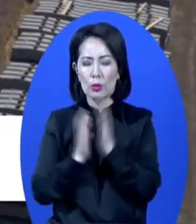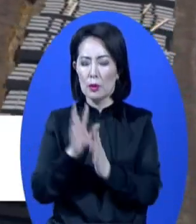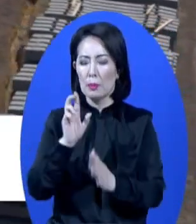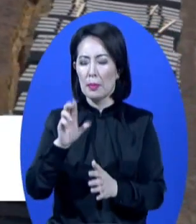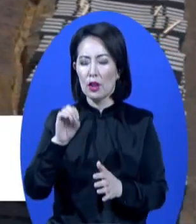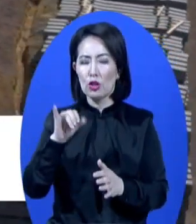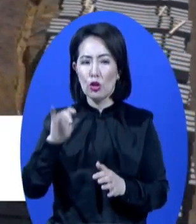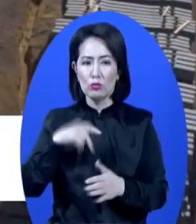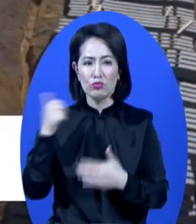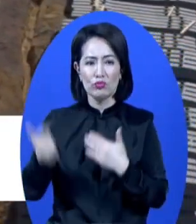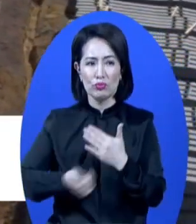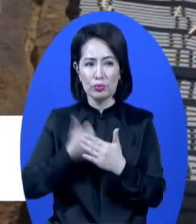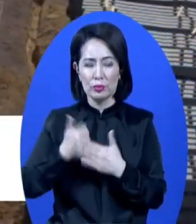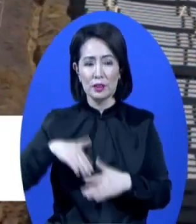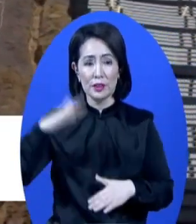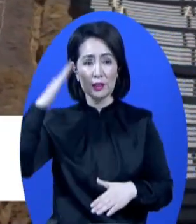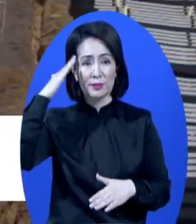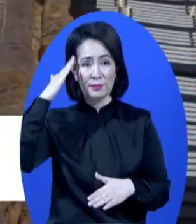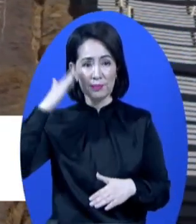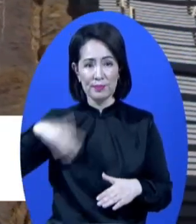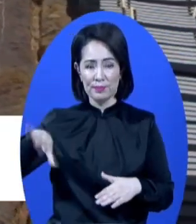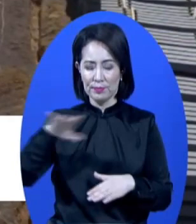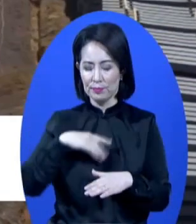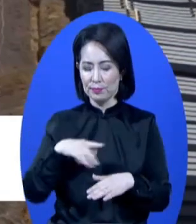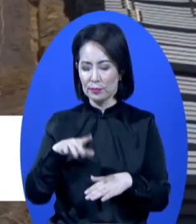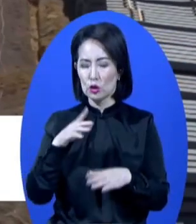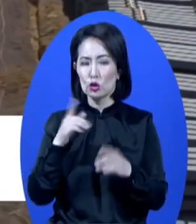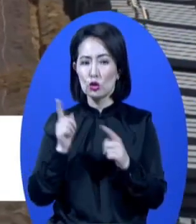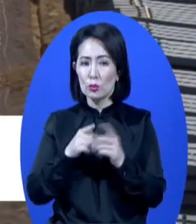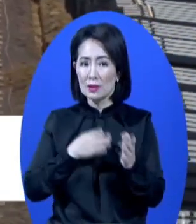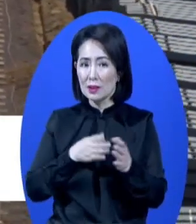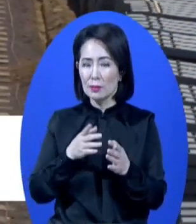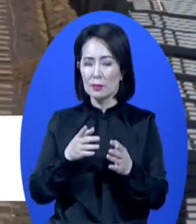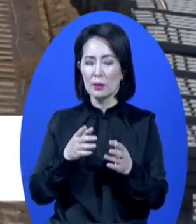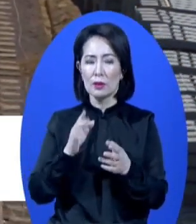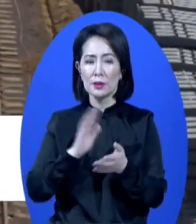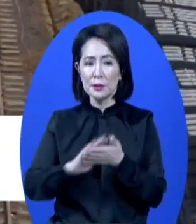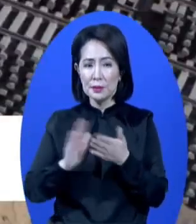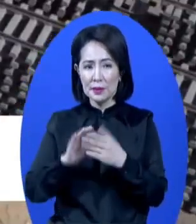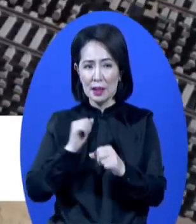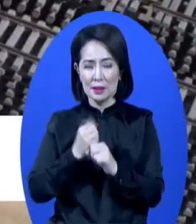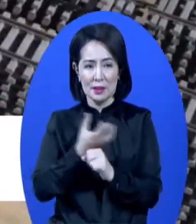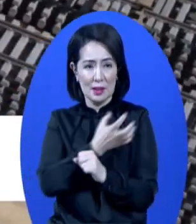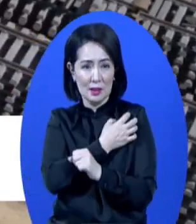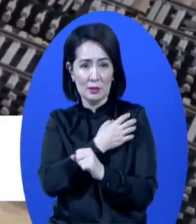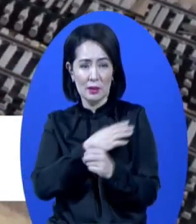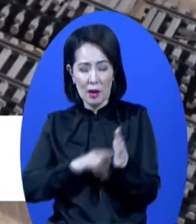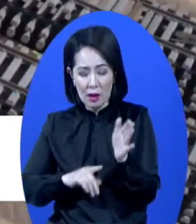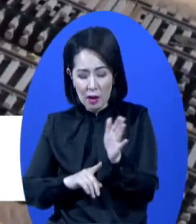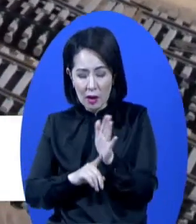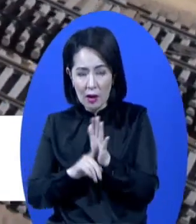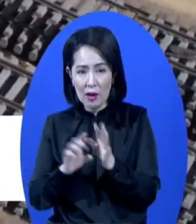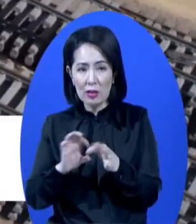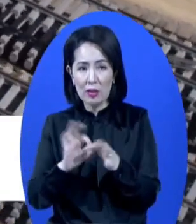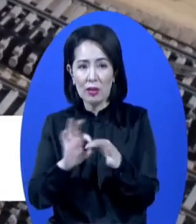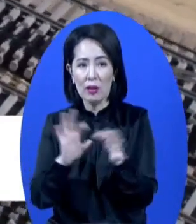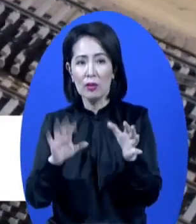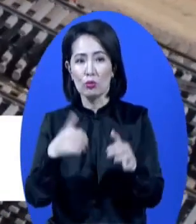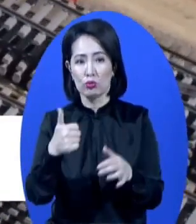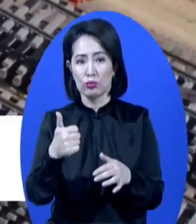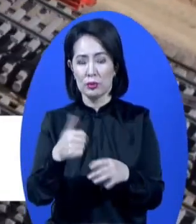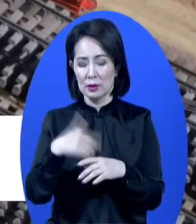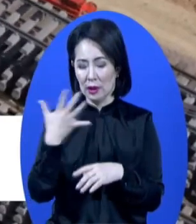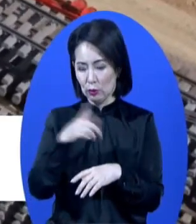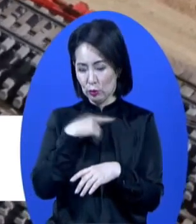болжээ. Зэсэгт хүчний жанжин штабын бий бүрэлдэхүүн төмөр зам дагуух өртөө зөвлөлийн ажлыг хариуцж эхнээс нь ашиглалтанд оруулж эхэлсэн байна.